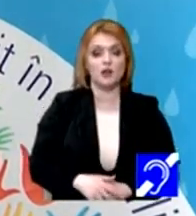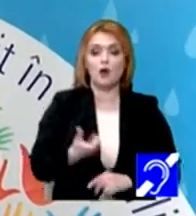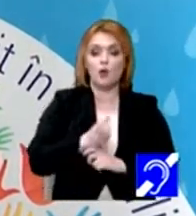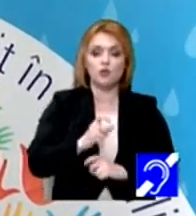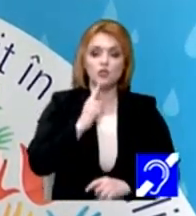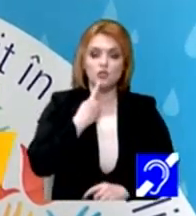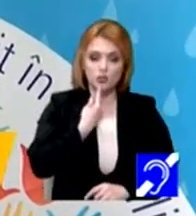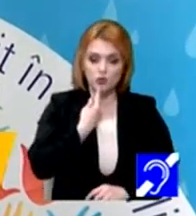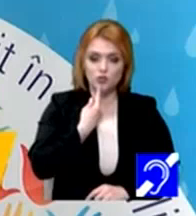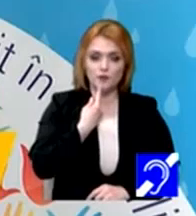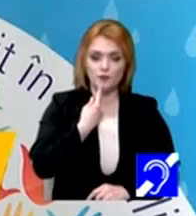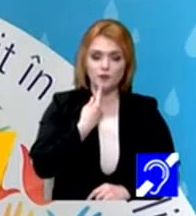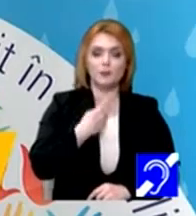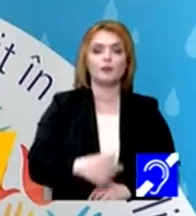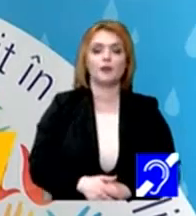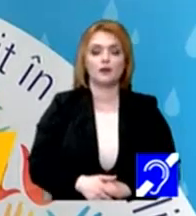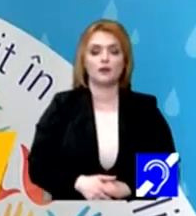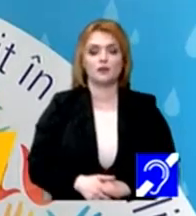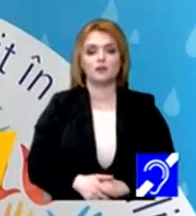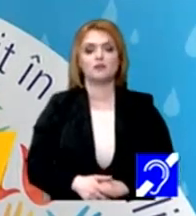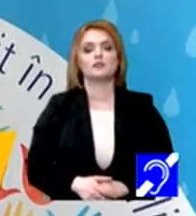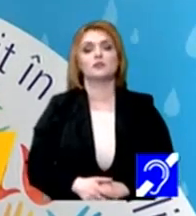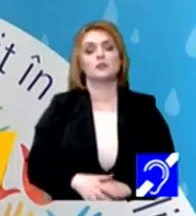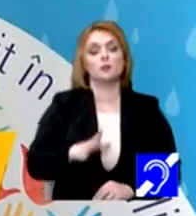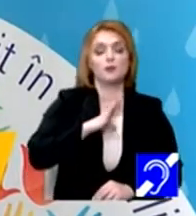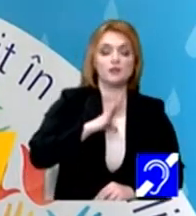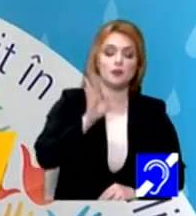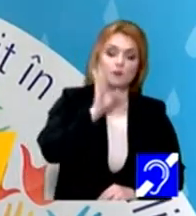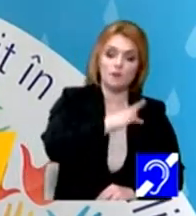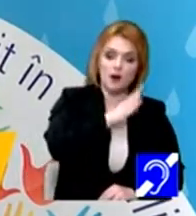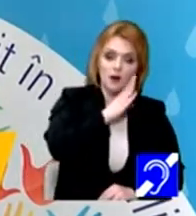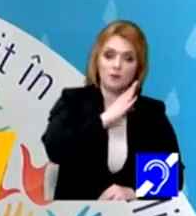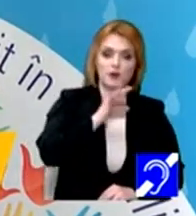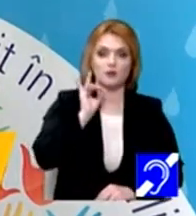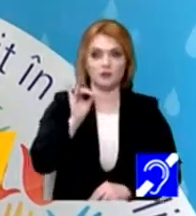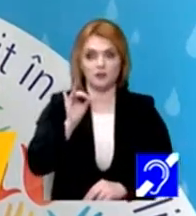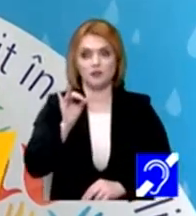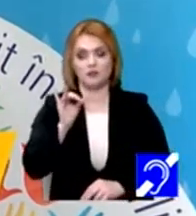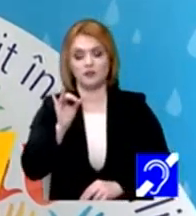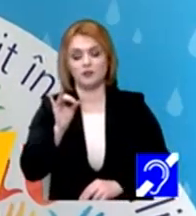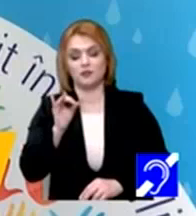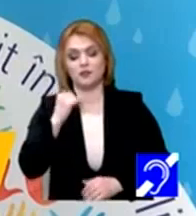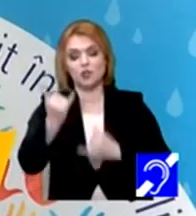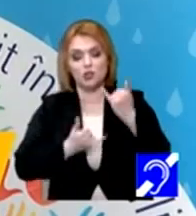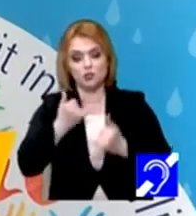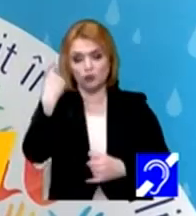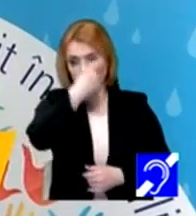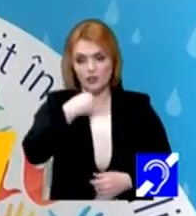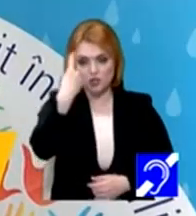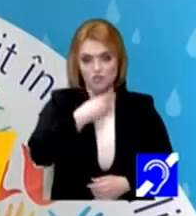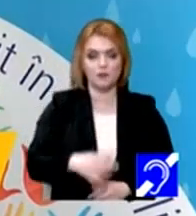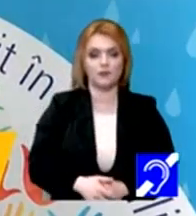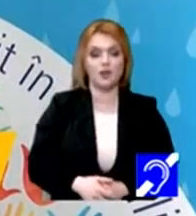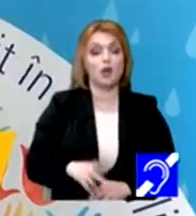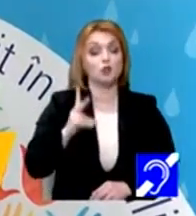dificil să împletești statutul de mamă cu statutul de îngrijitor personal al copilului. Însă pentru o